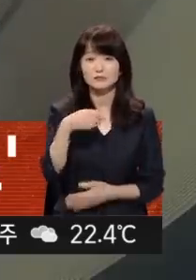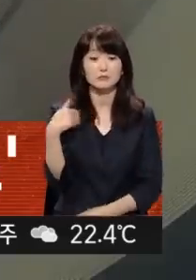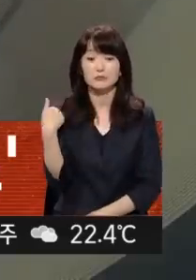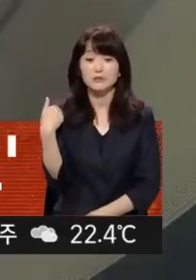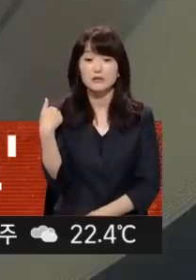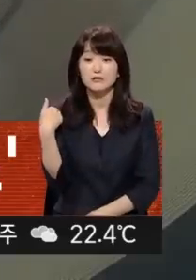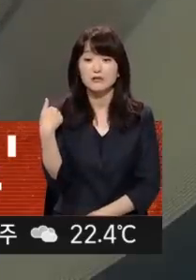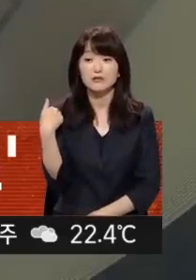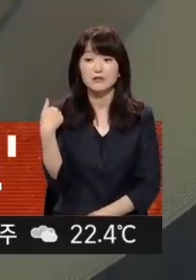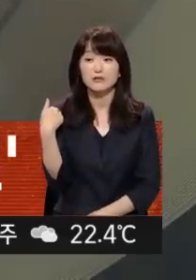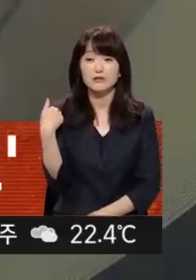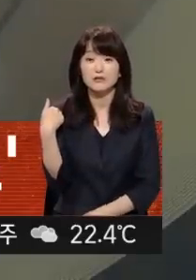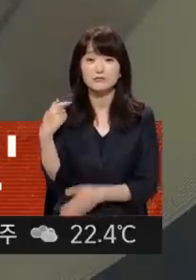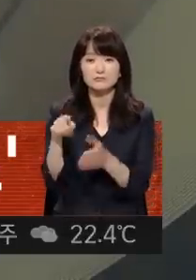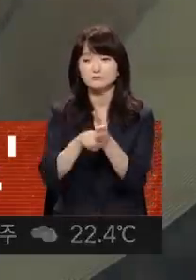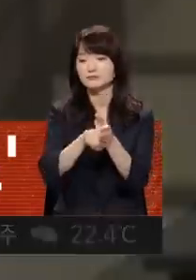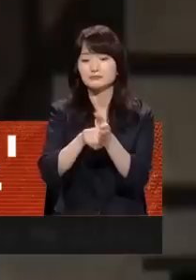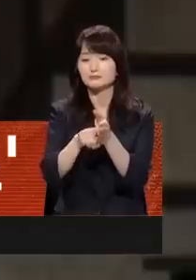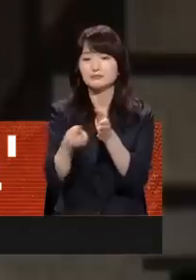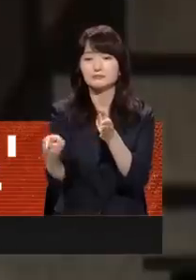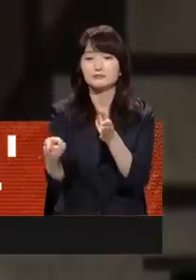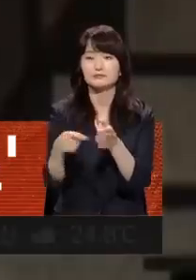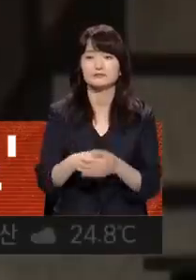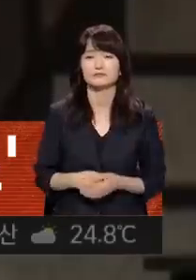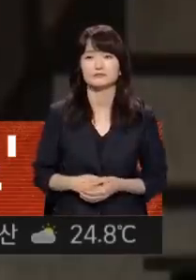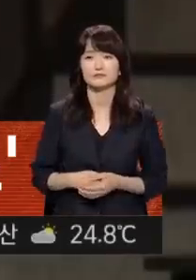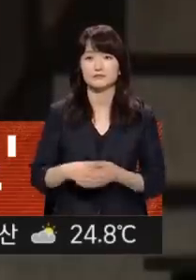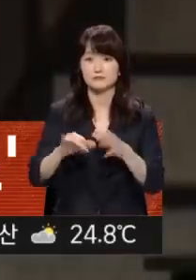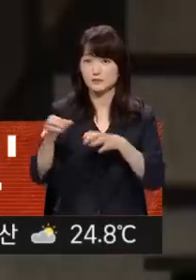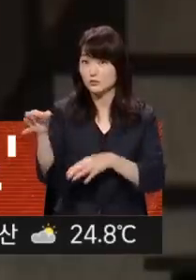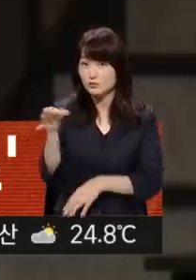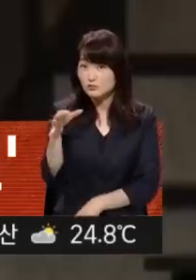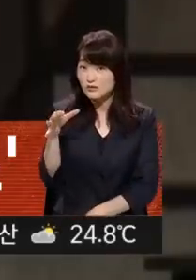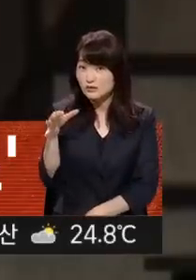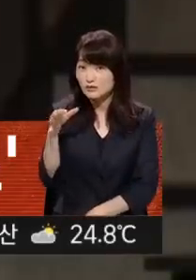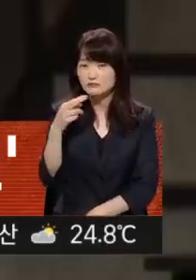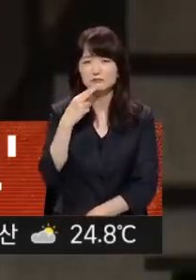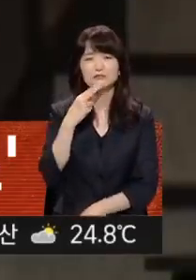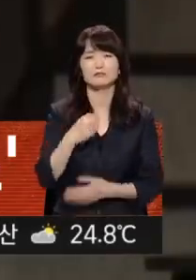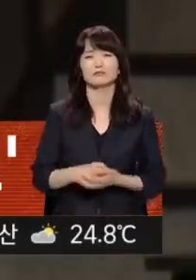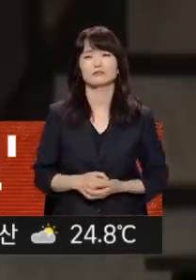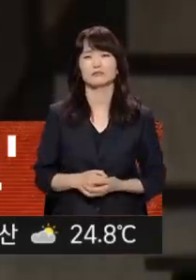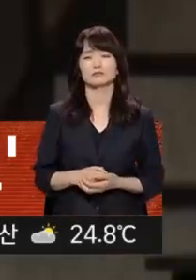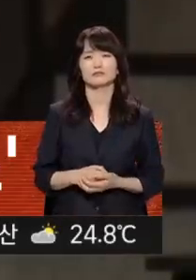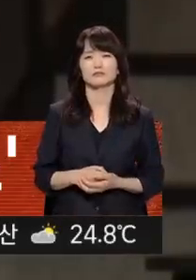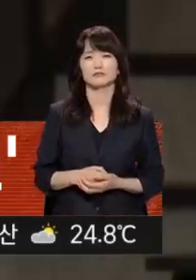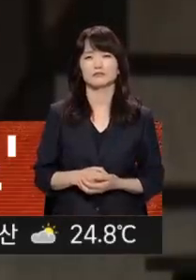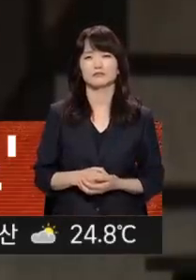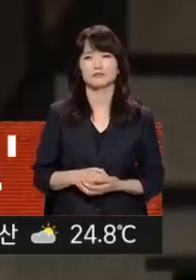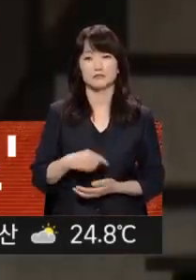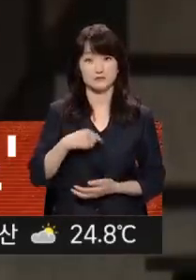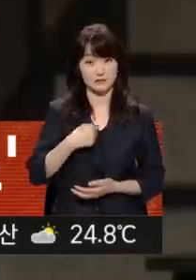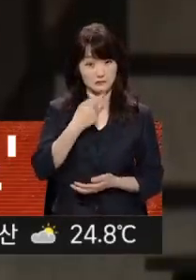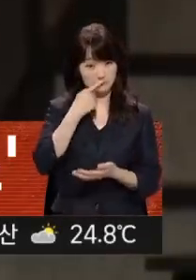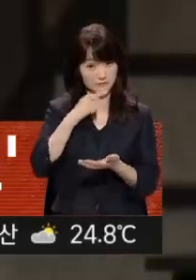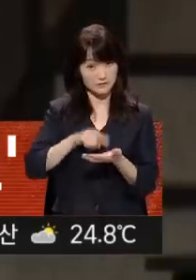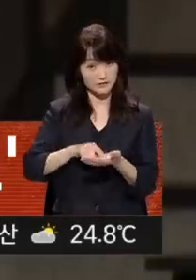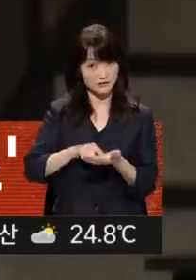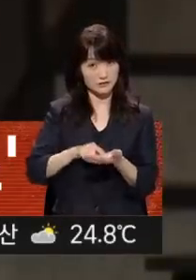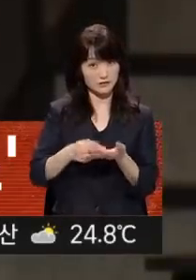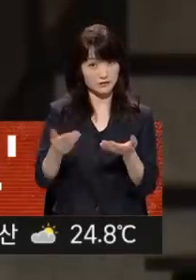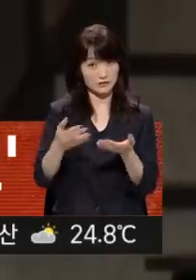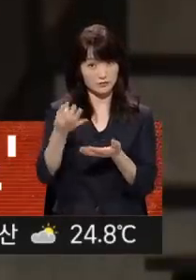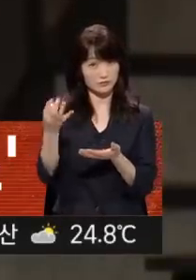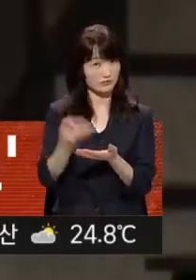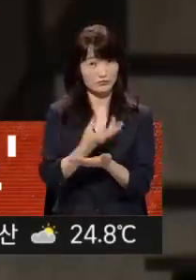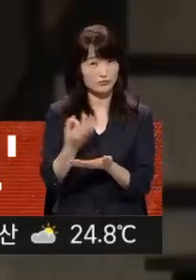몰랐어요라고 하는 말에 대해서 별로 신뢰를 안 합니다이 세상에 공짜가 어디 있습니까 자기가 쉽게 얘기 뭘 하고 돈을 갖다 많이 버는 거